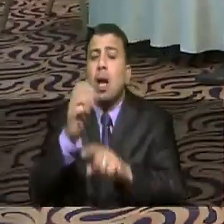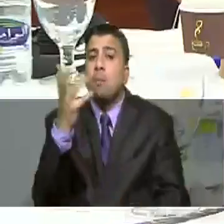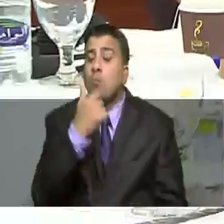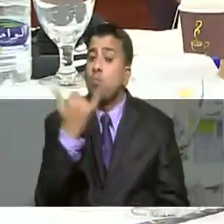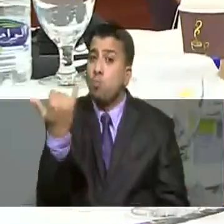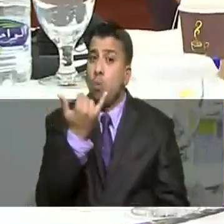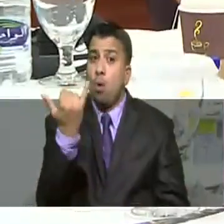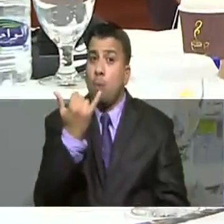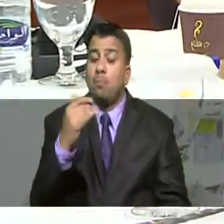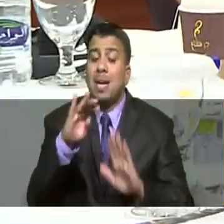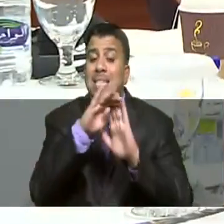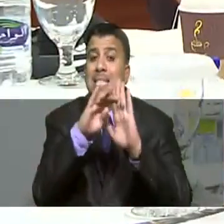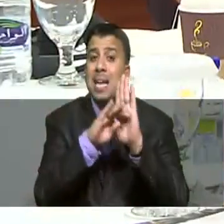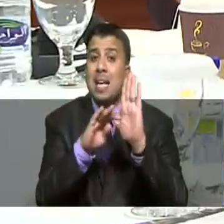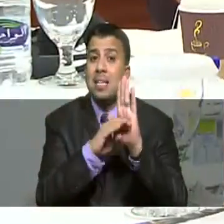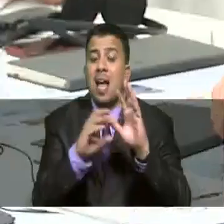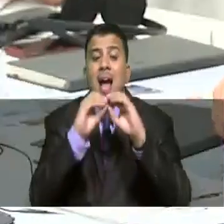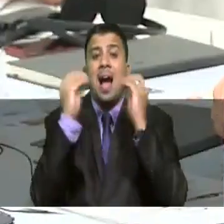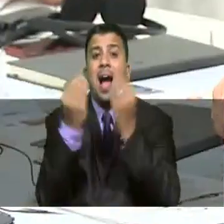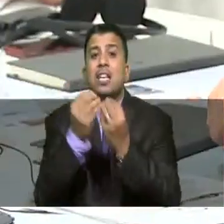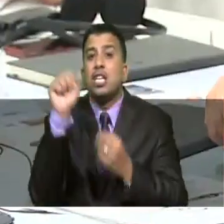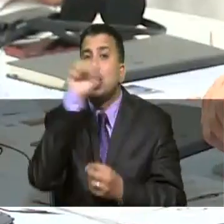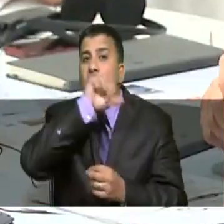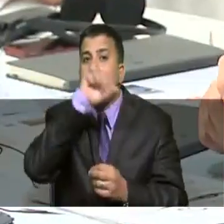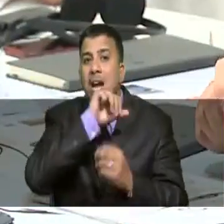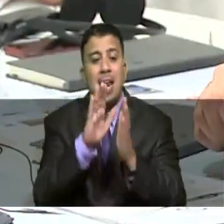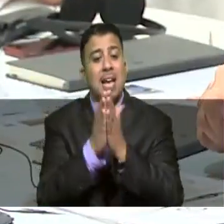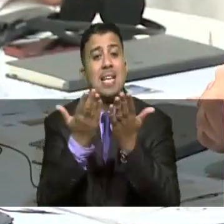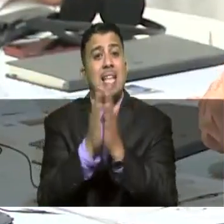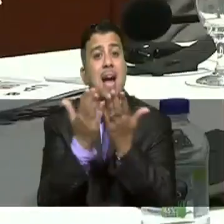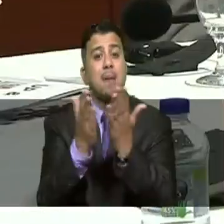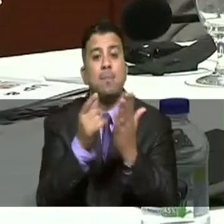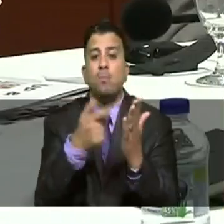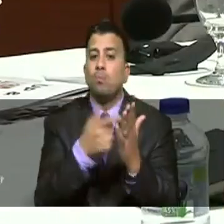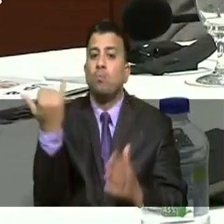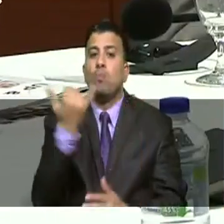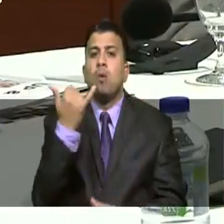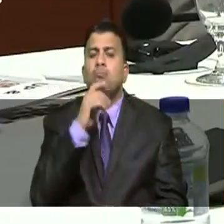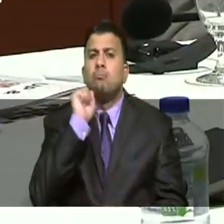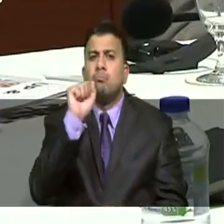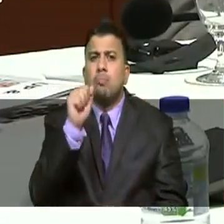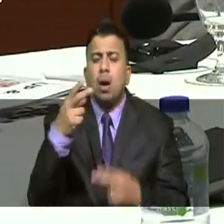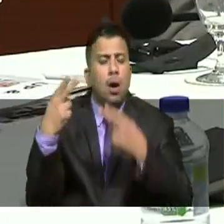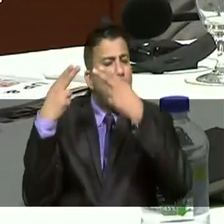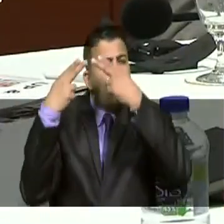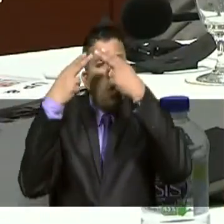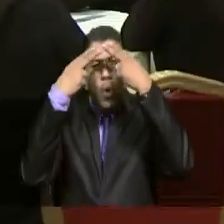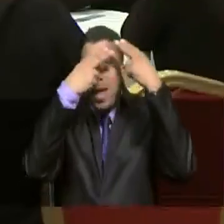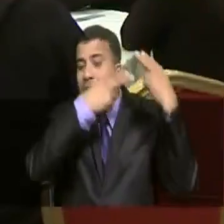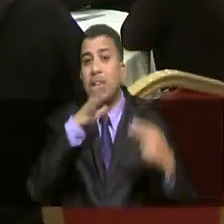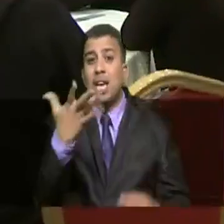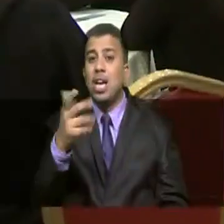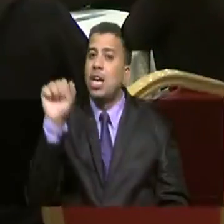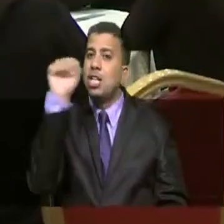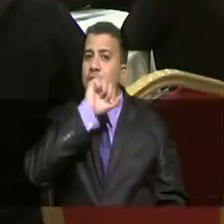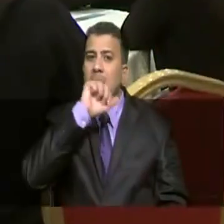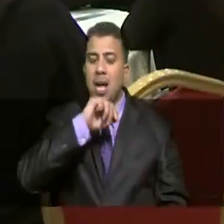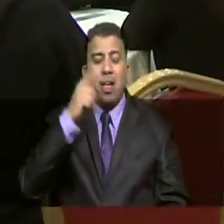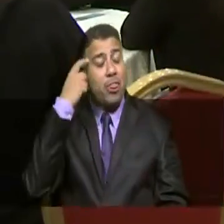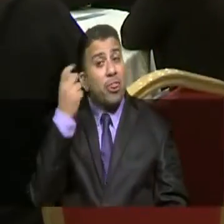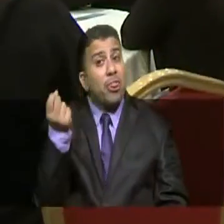واحدة من استعدادات هيئة الشارقة للكتاب لهذا الحدث الذي يجسد رؤية الشارقة